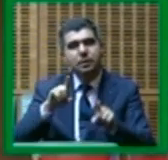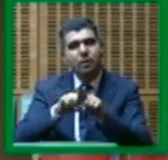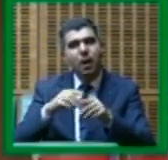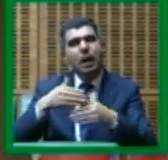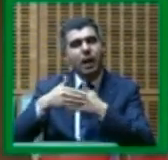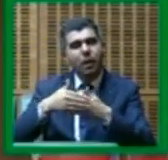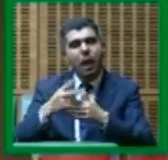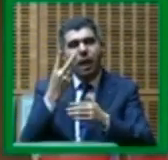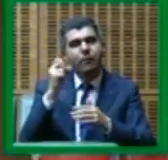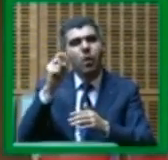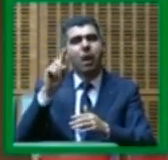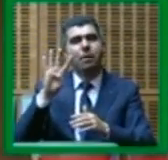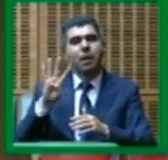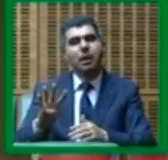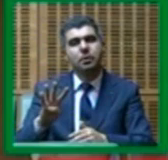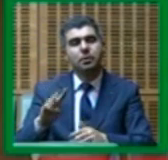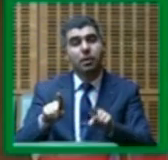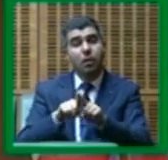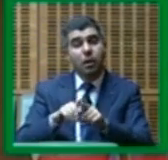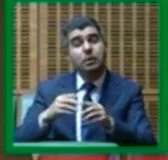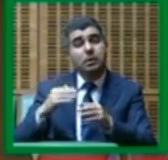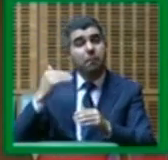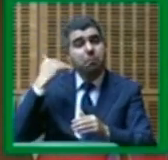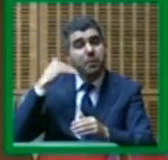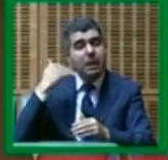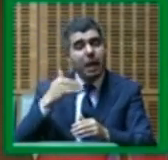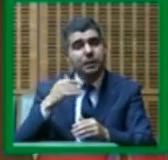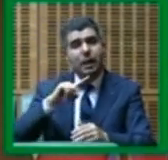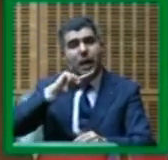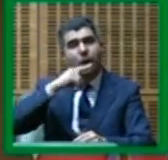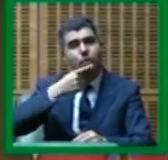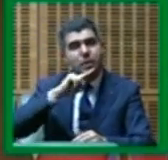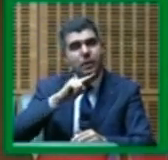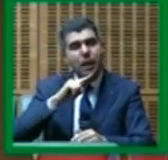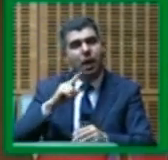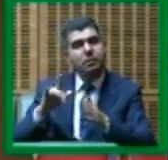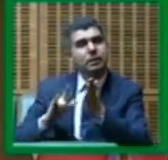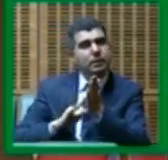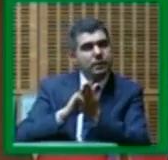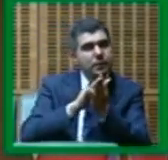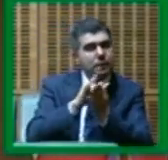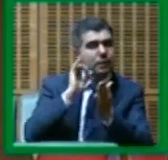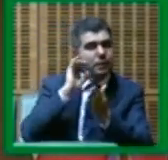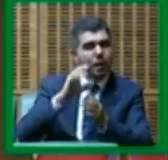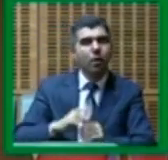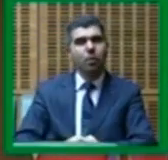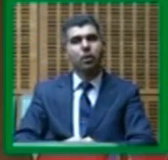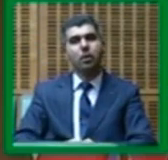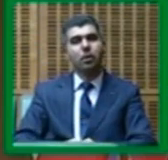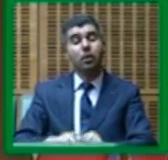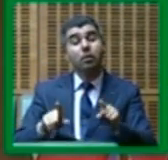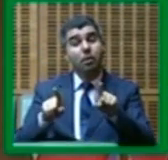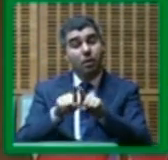يونيو 2014. ومشينا حتى للجهه ديال مكناس الرشيديه اللي درنا الخط ايضا ديال الرشيديه، ونحن الان